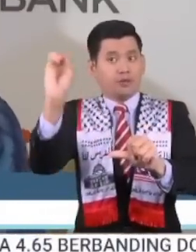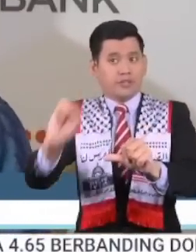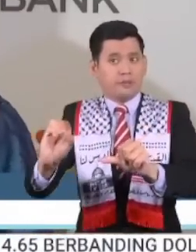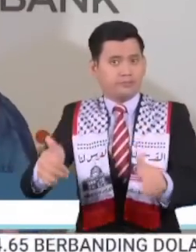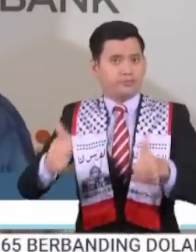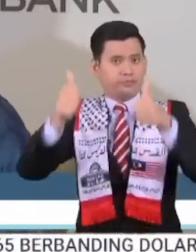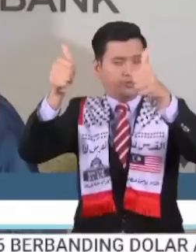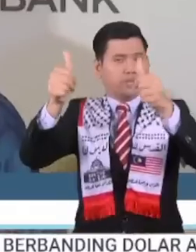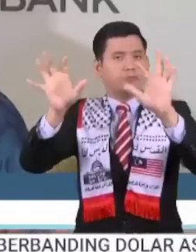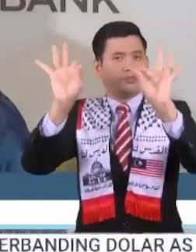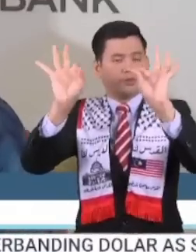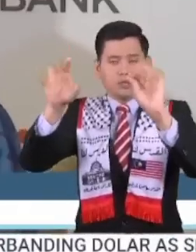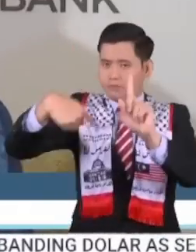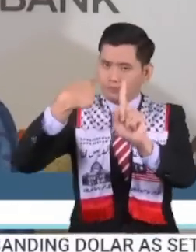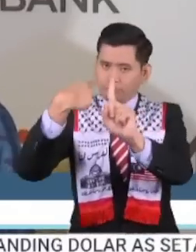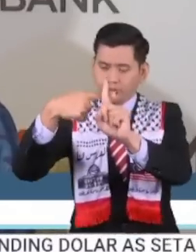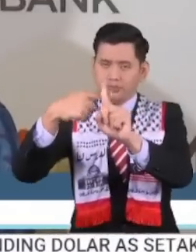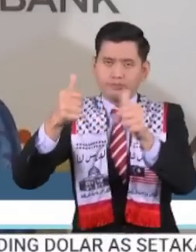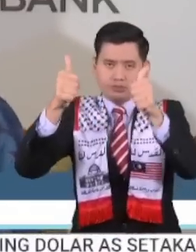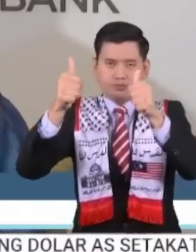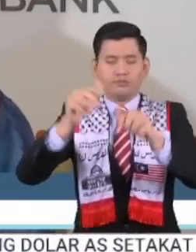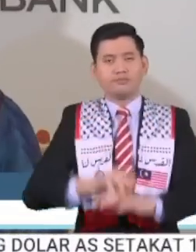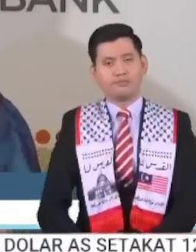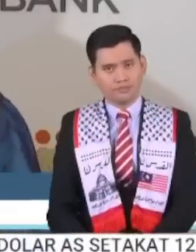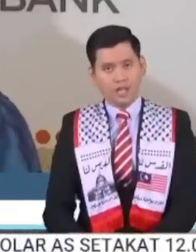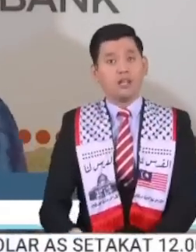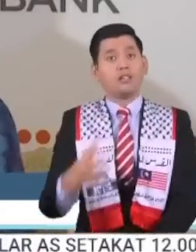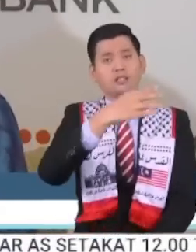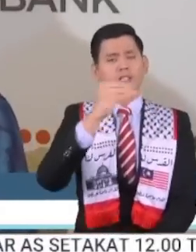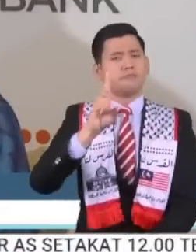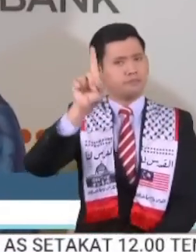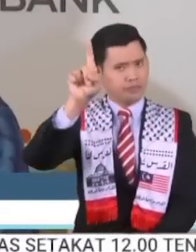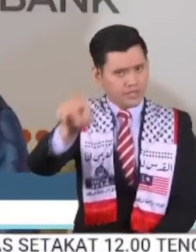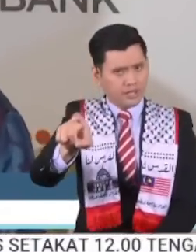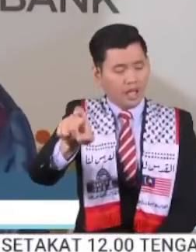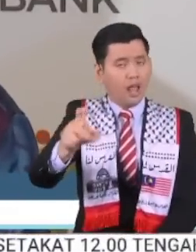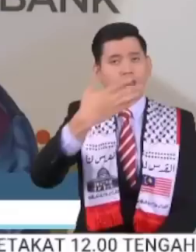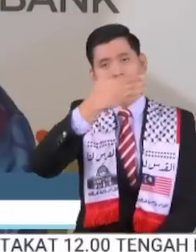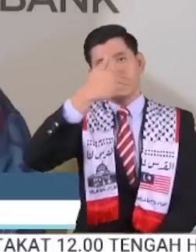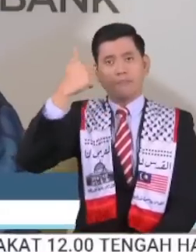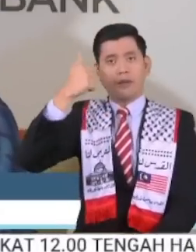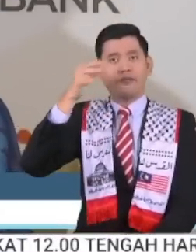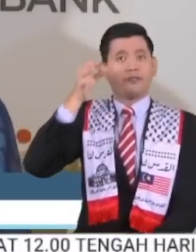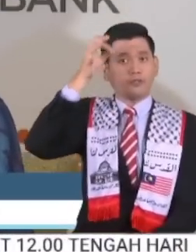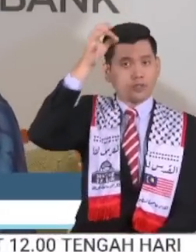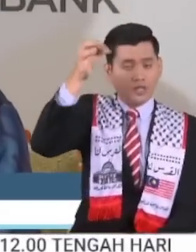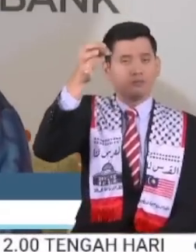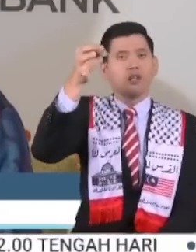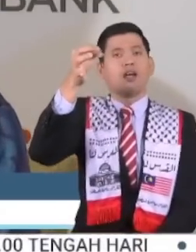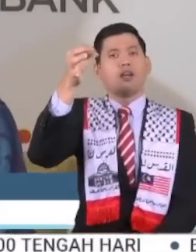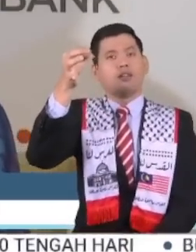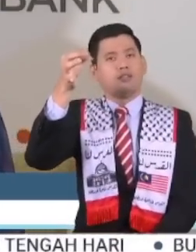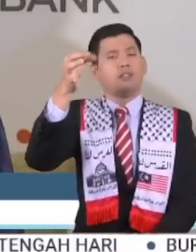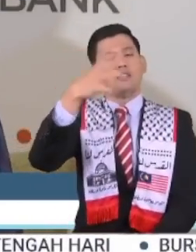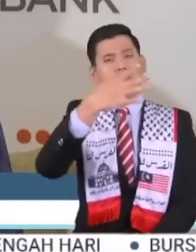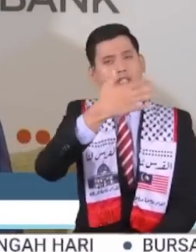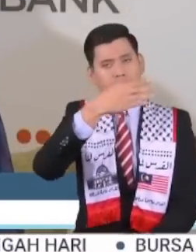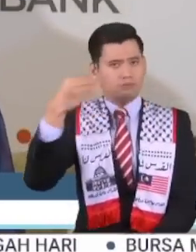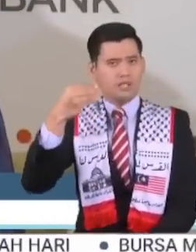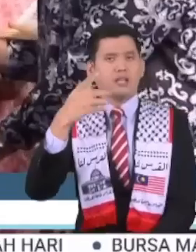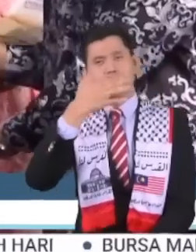yang positif, yang memberangsangkan dan seharusnya lebih baik daripada tahun-tahun sebelumnya.